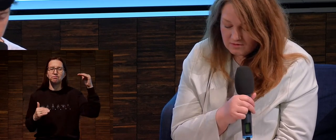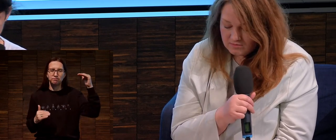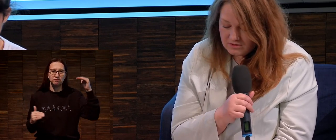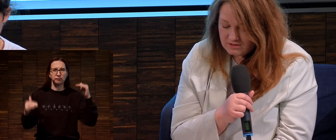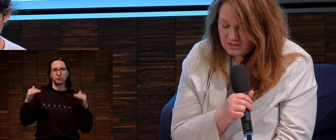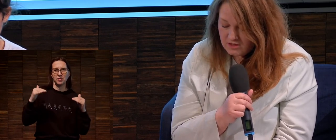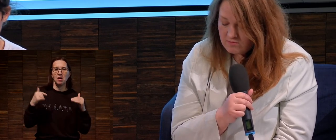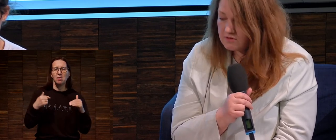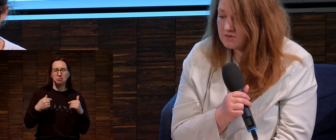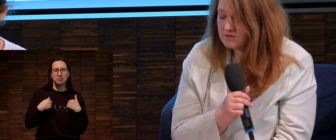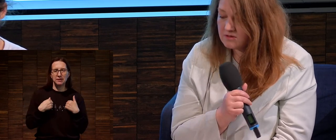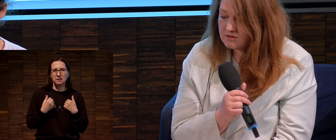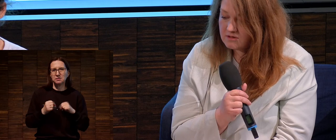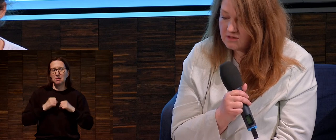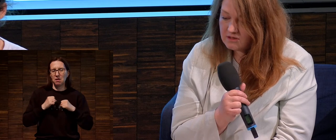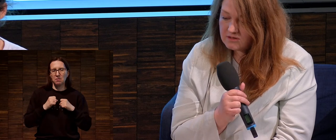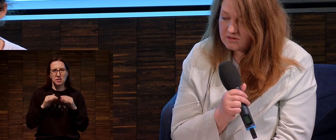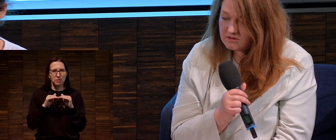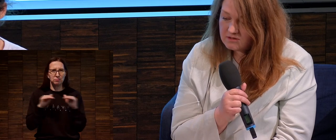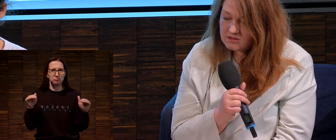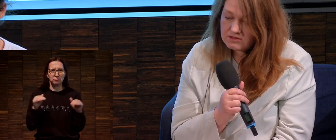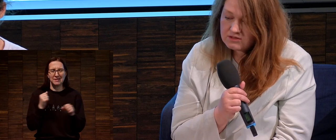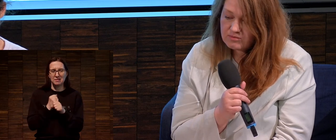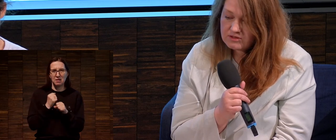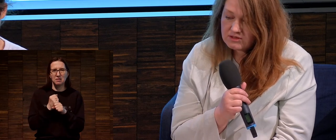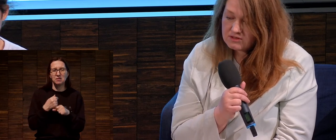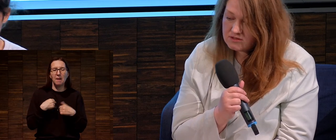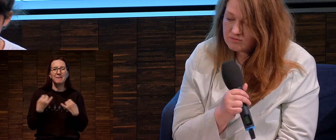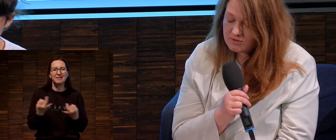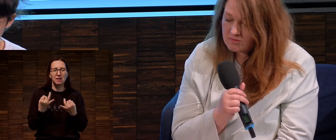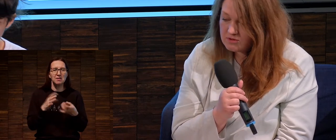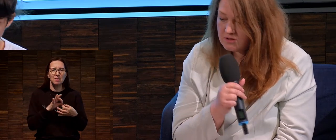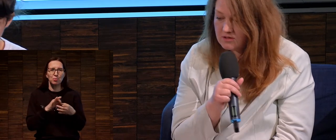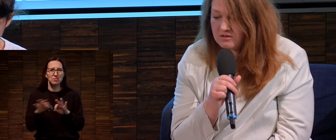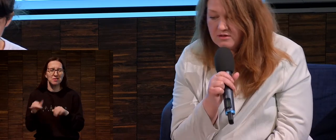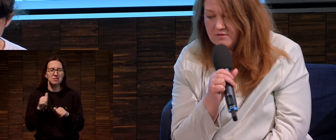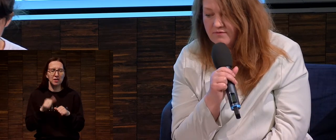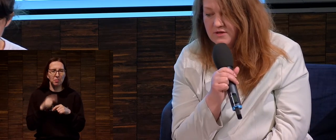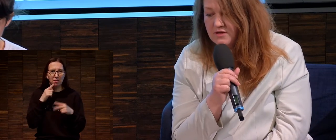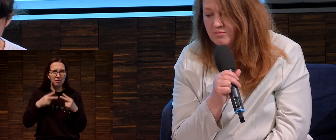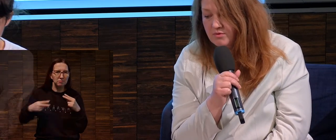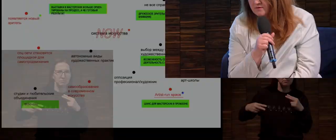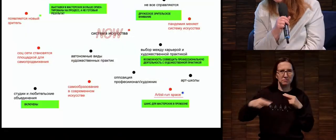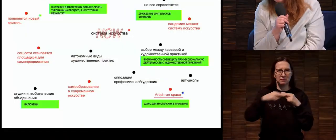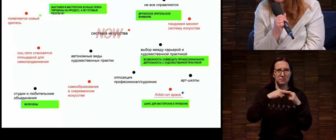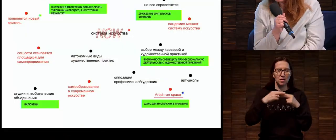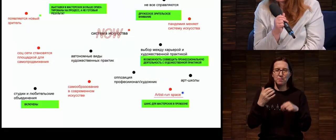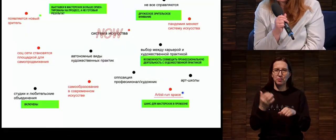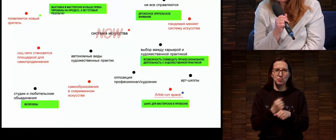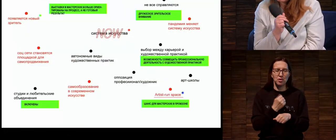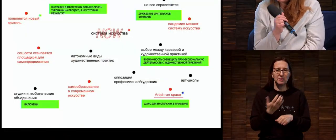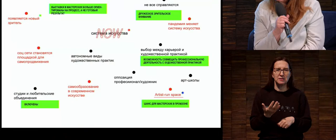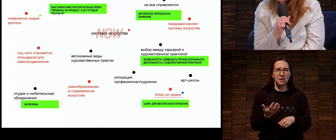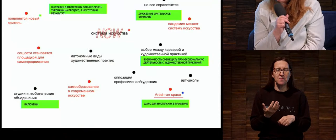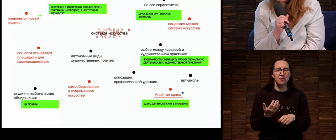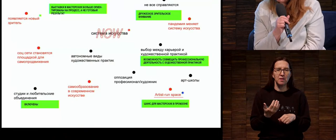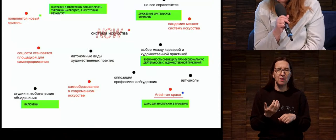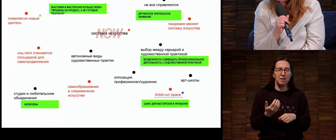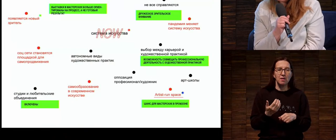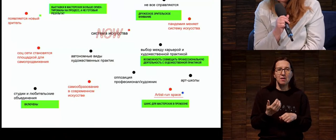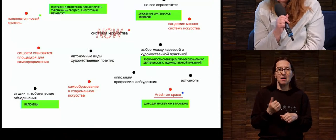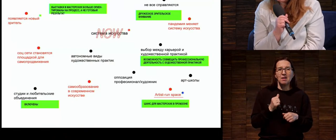студийными объединениями. Интересно. Для нас это интересные процессы, потому что они вне поля видимости